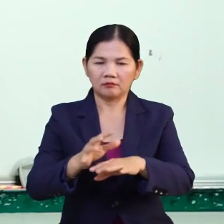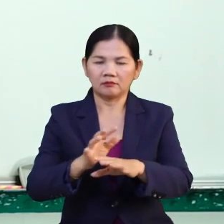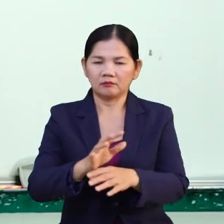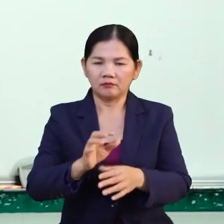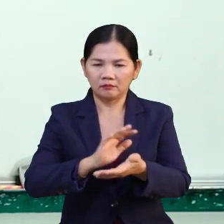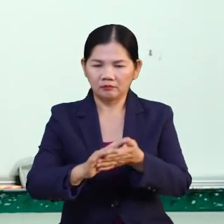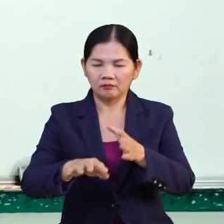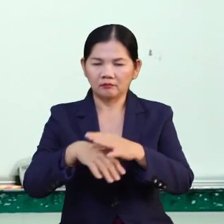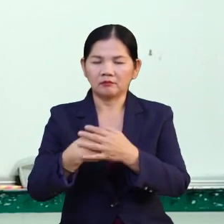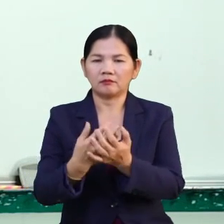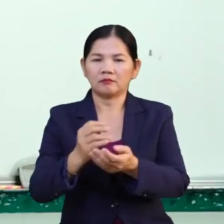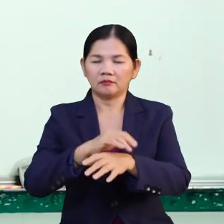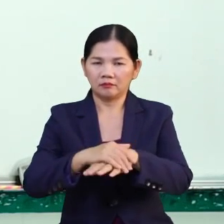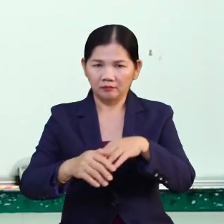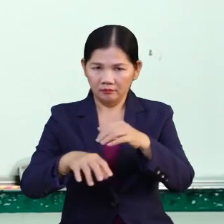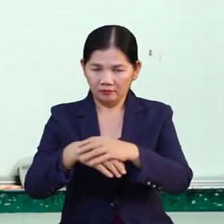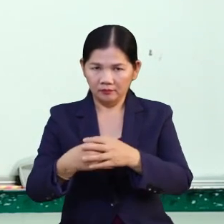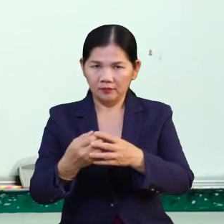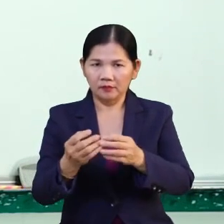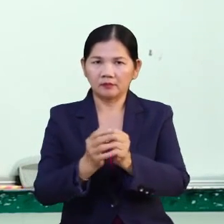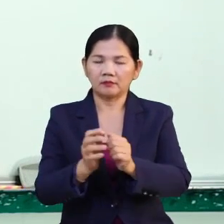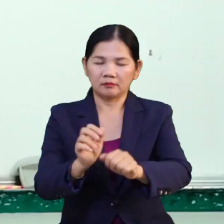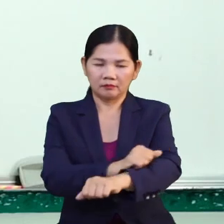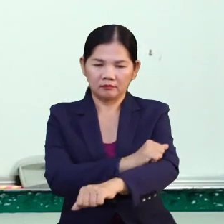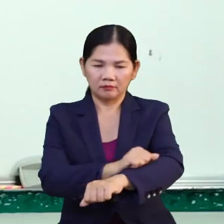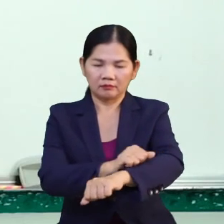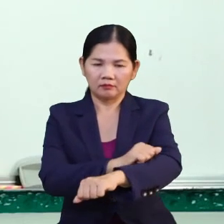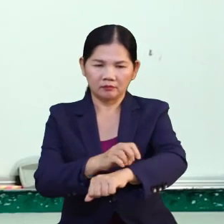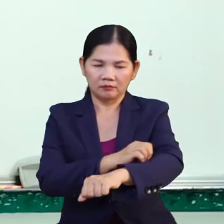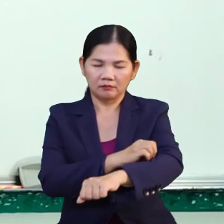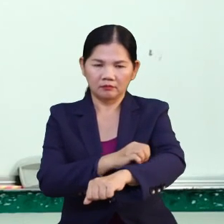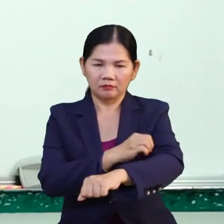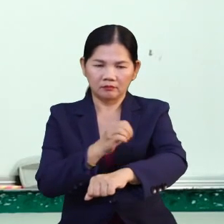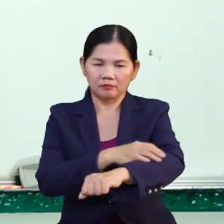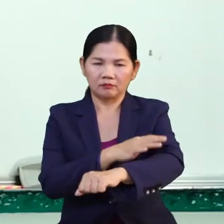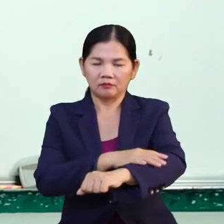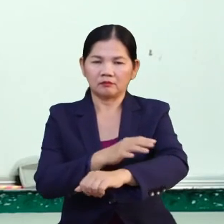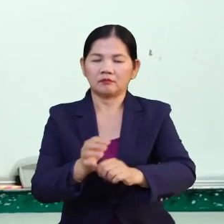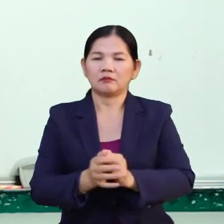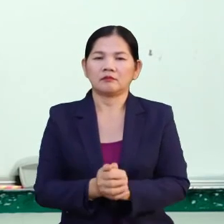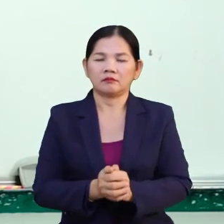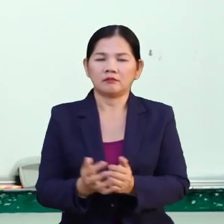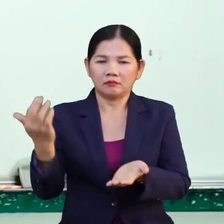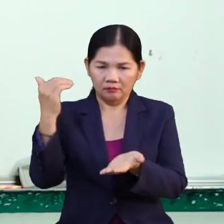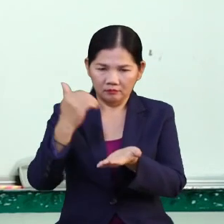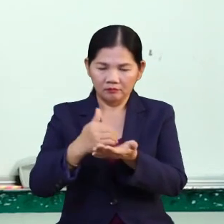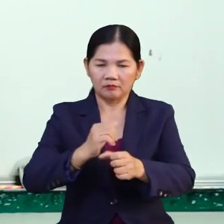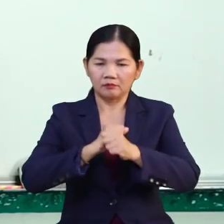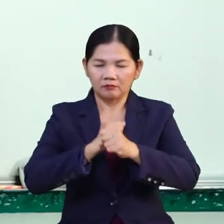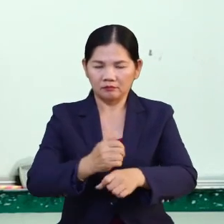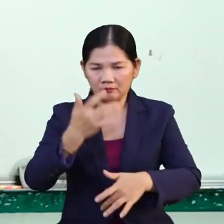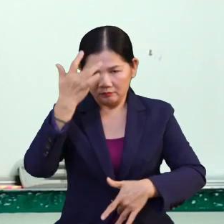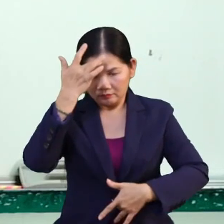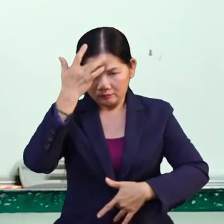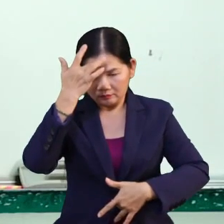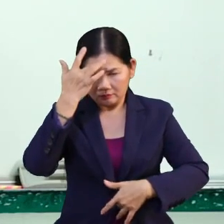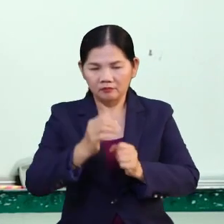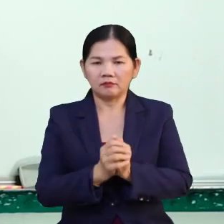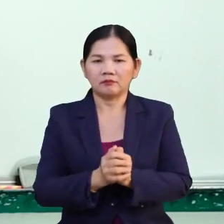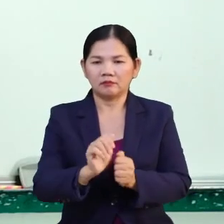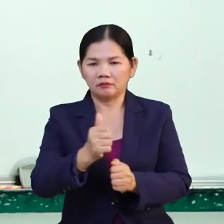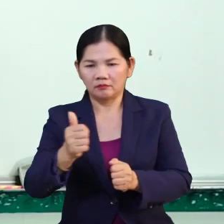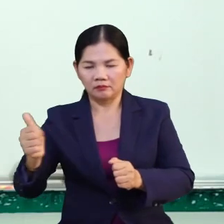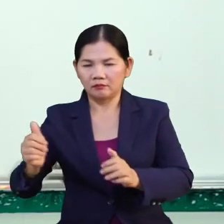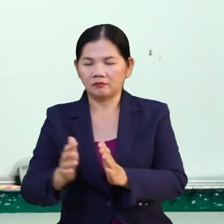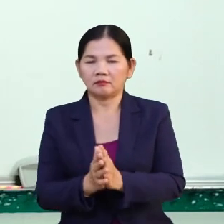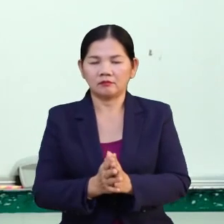ឲ្យឧស្សាហ៍ធ្វើអនាម័យចាដោយលាងដៃជាមួយសាប៊ូអាកុលឬក៏ជែលឲ្យបានញឹកញាប់ដើម្បីបង្ការខ្លួនពីជំងឺឆ្ល